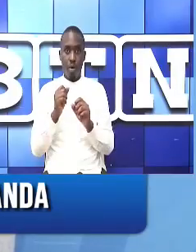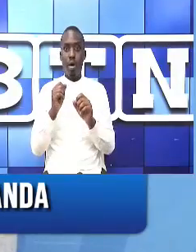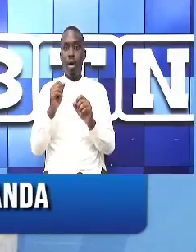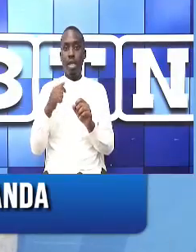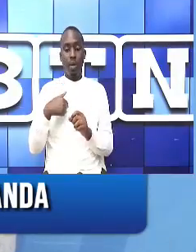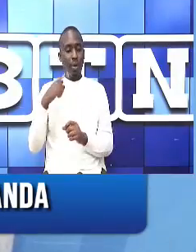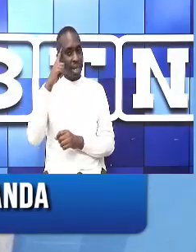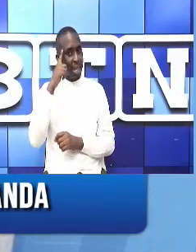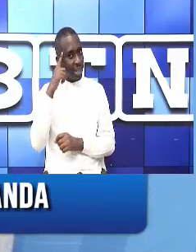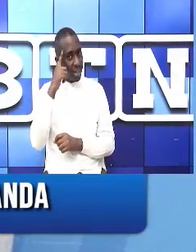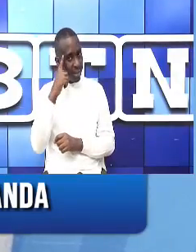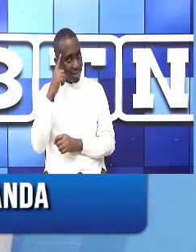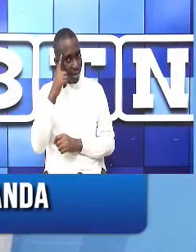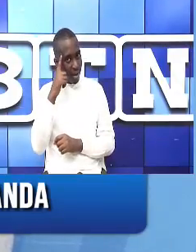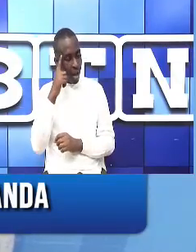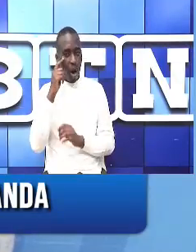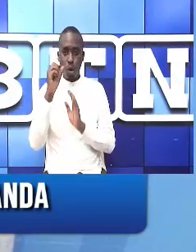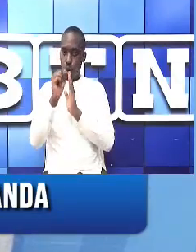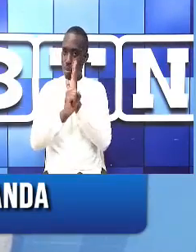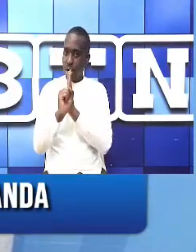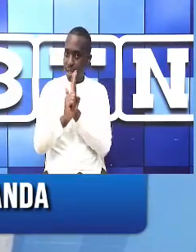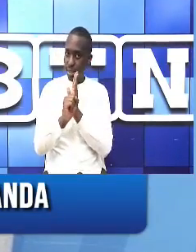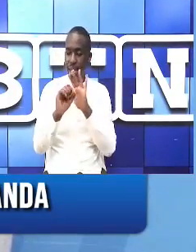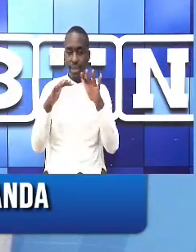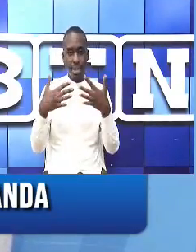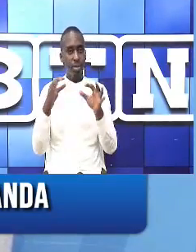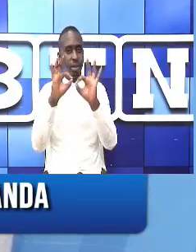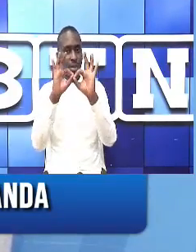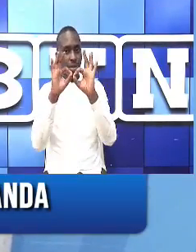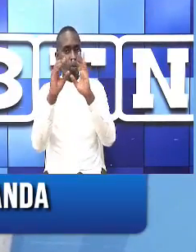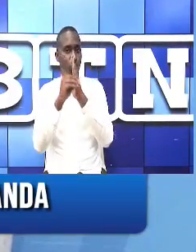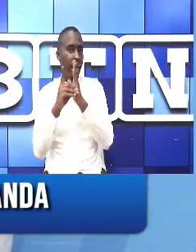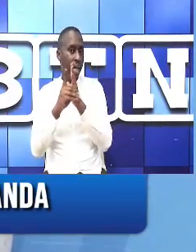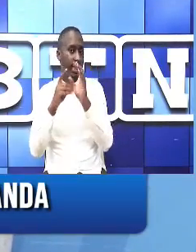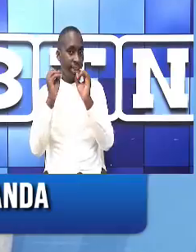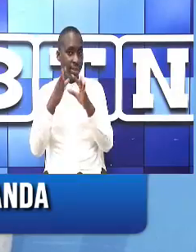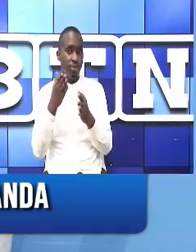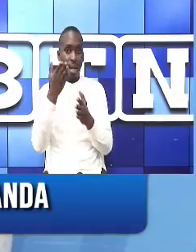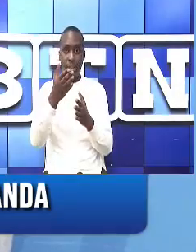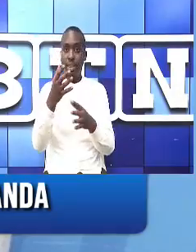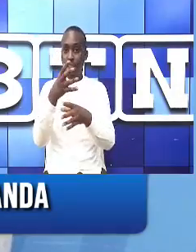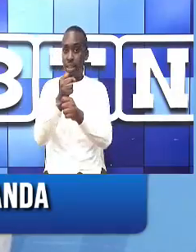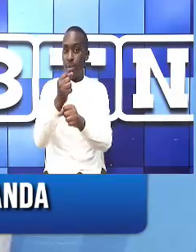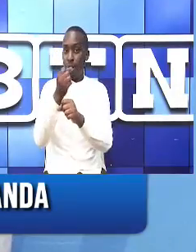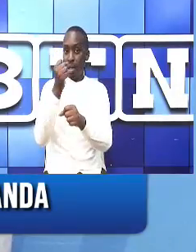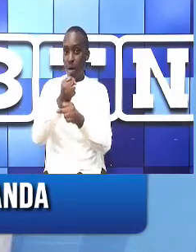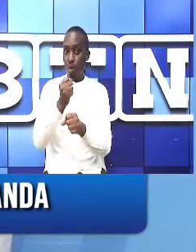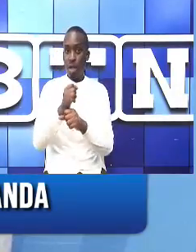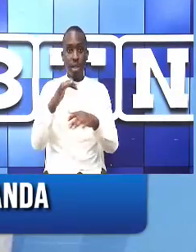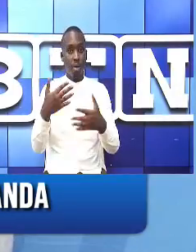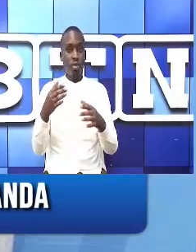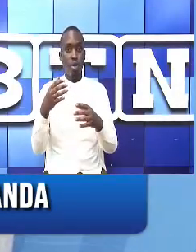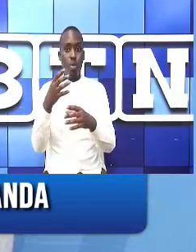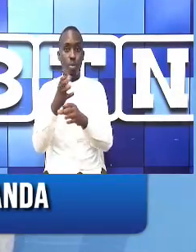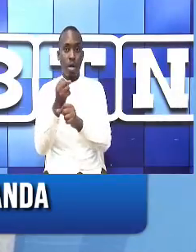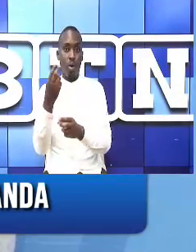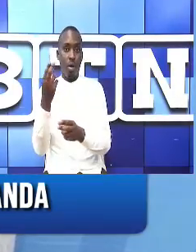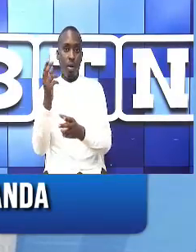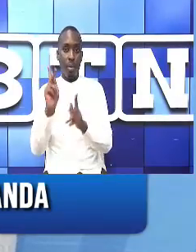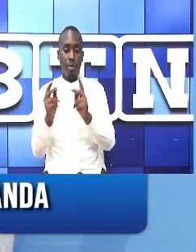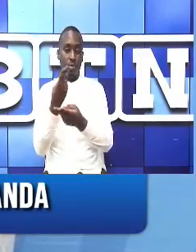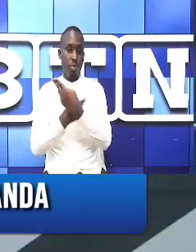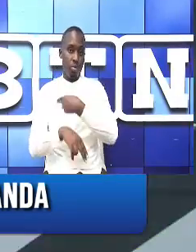ko ku murenge cyangwa ku karere iyo hari ishyirahamwe rihakorera cyangwa umuryango runaka ufite ubumuga muri